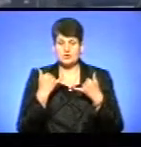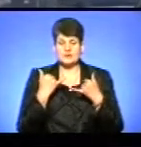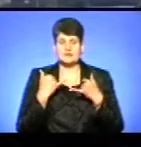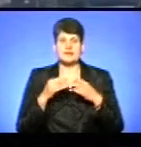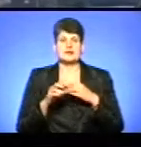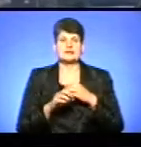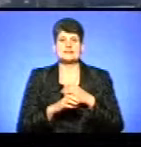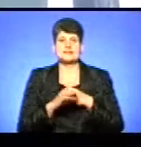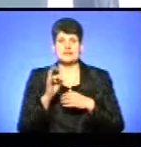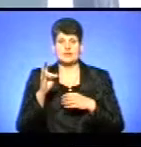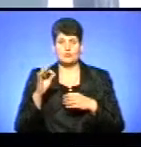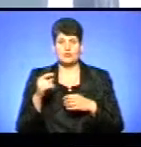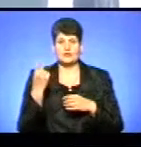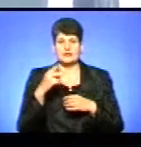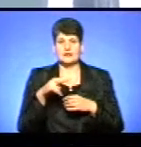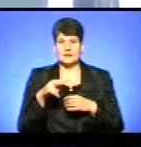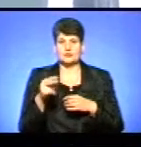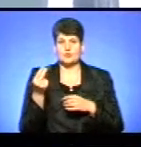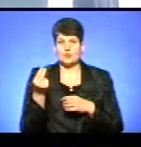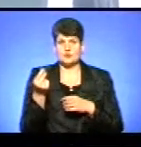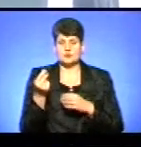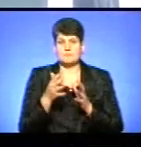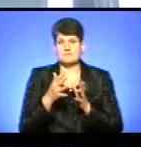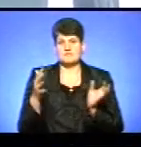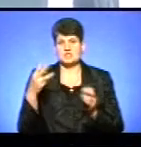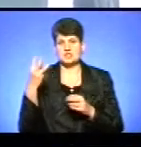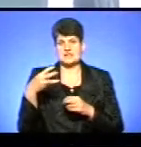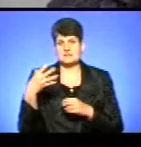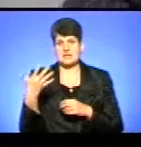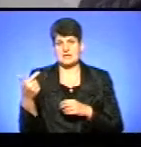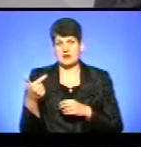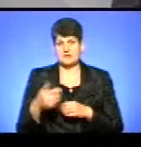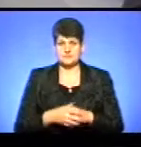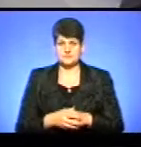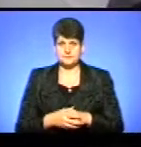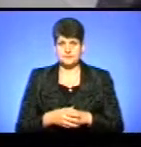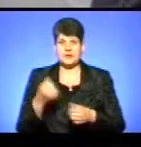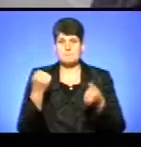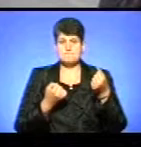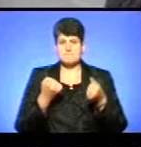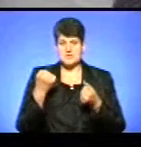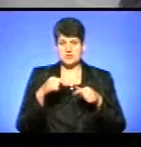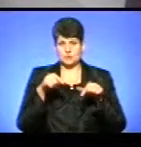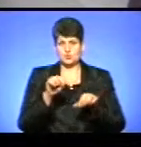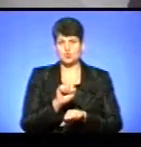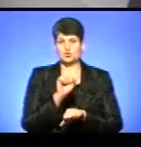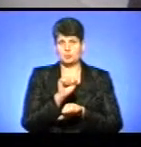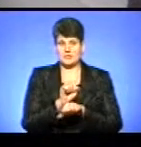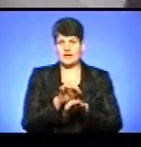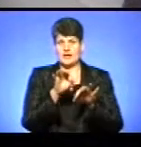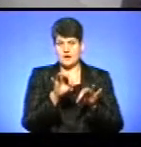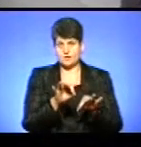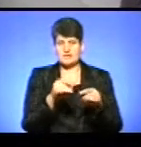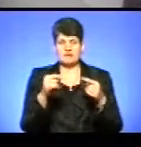Східний, літр 95-го бензину коштував більше 35 гривень. Машини, зокрема, тут зупиняються і в